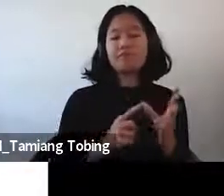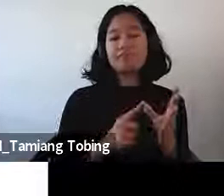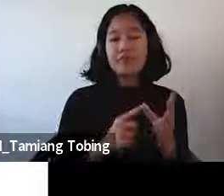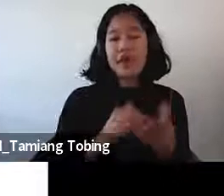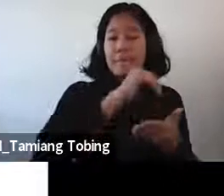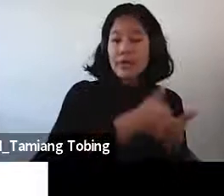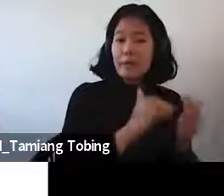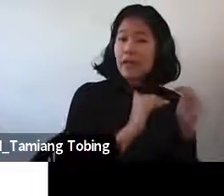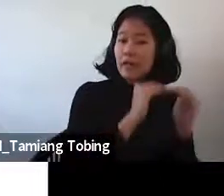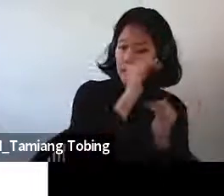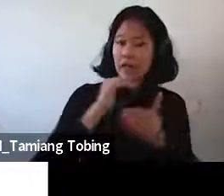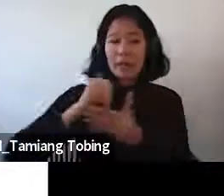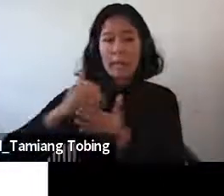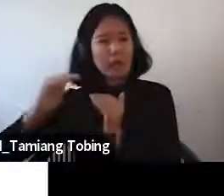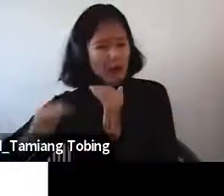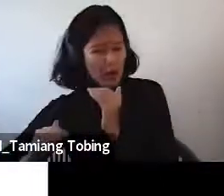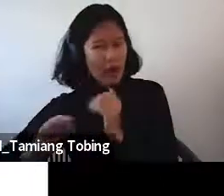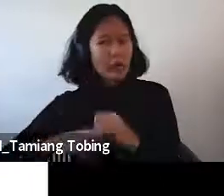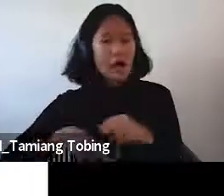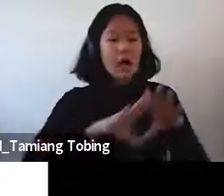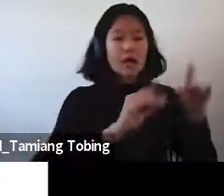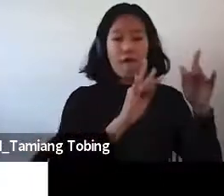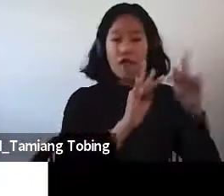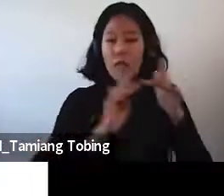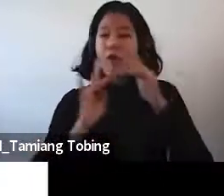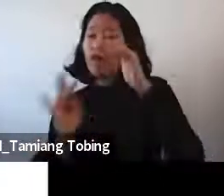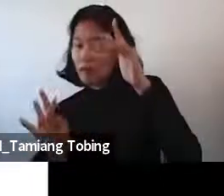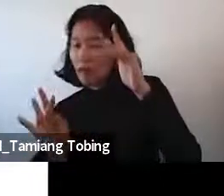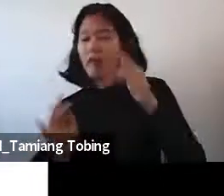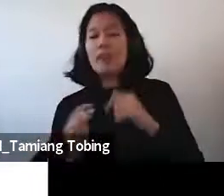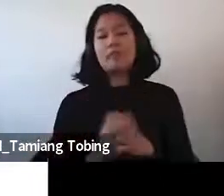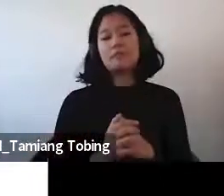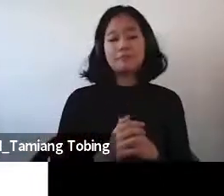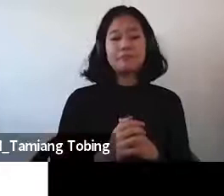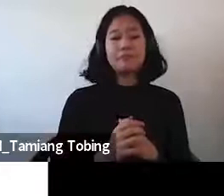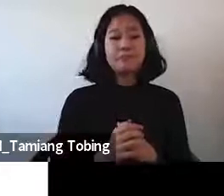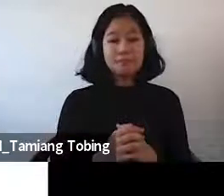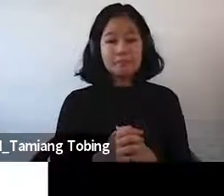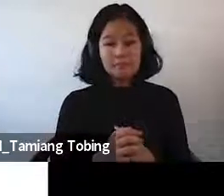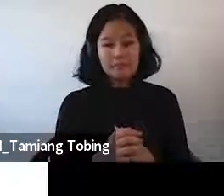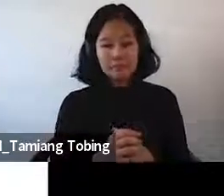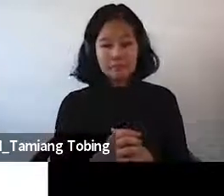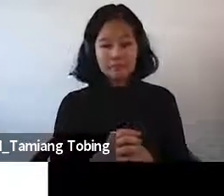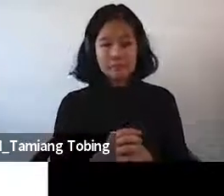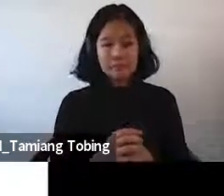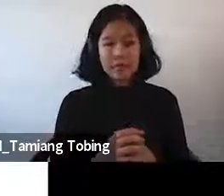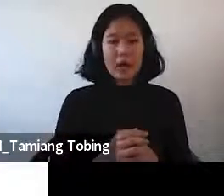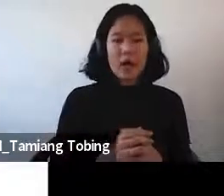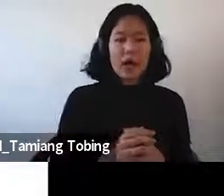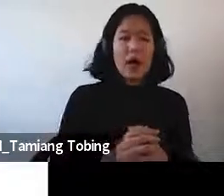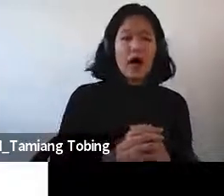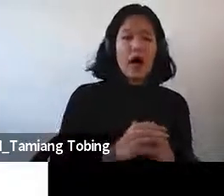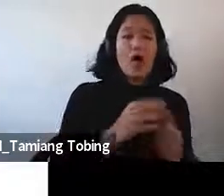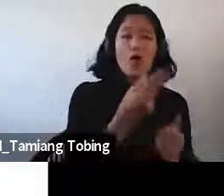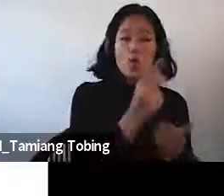pendapatannya tinggi, pendapatannya rendah, bekerja di sektor formal, bekerja di sektor informal, punya tabungan banyak, tidak